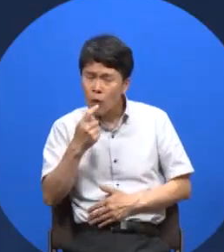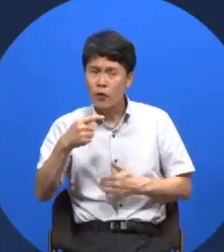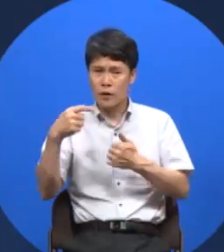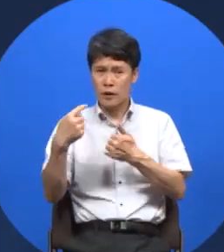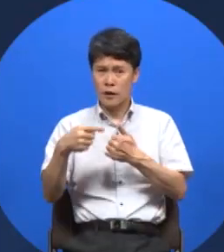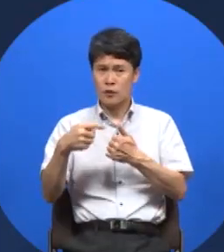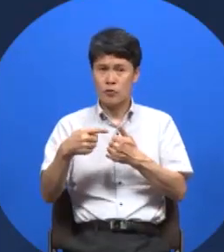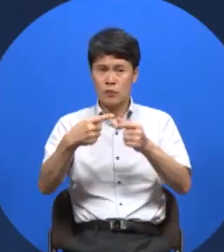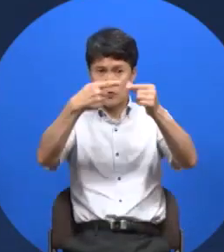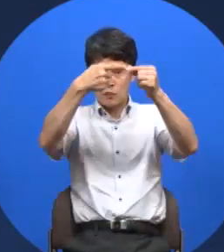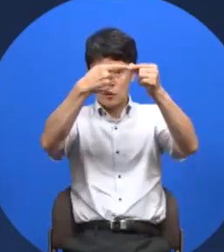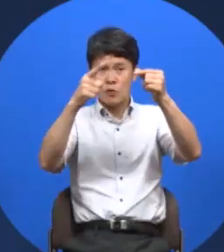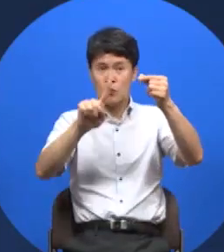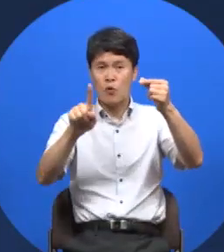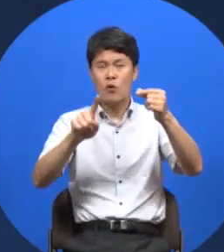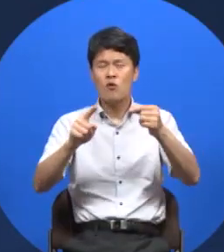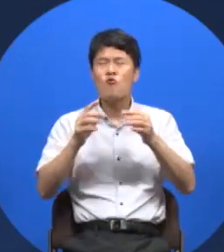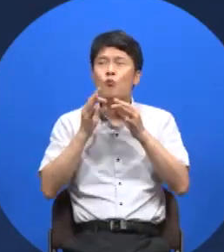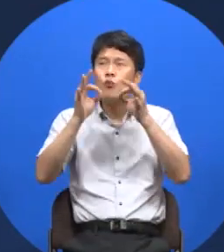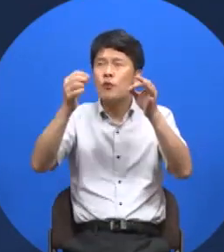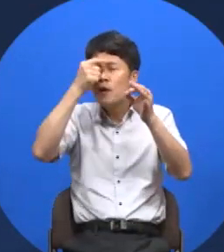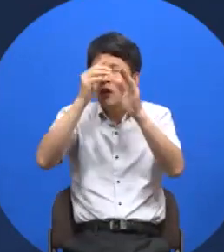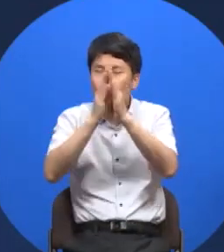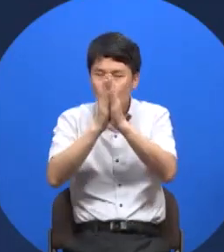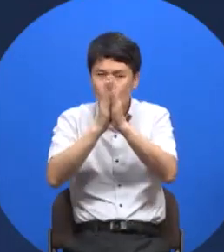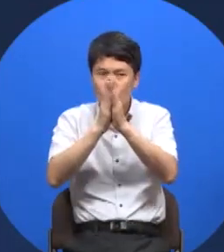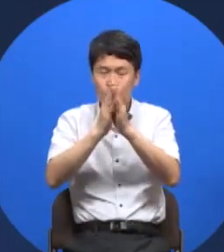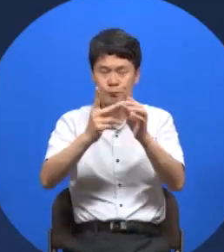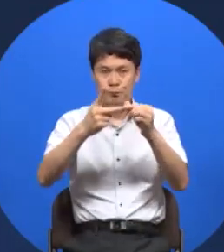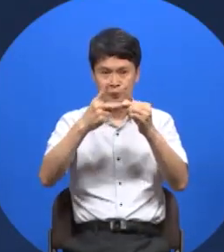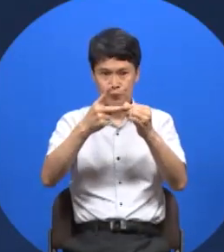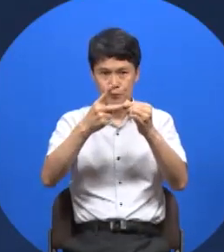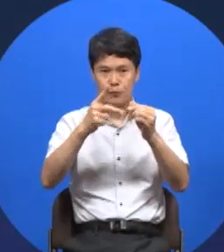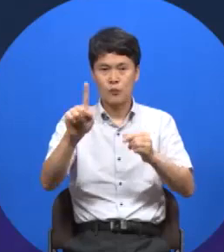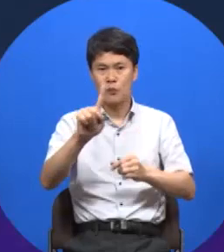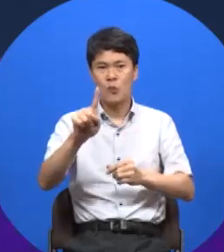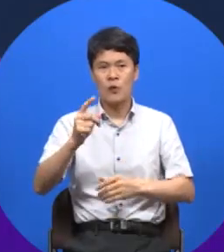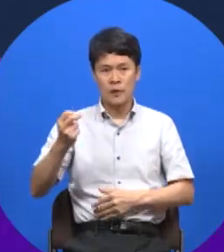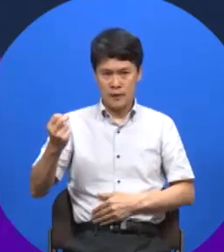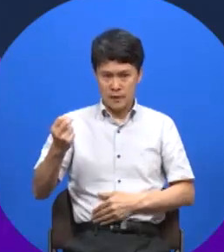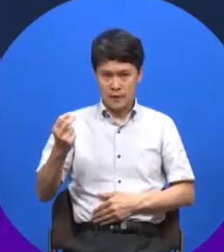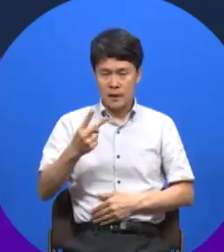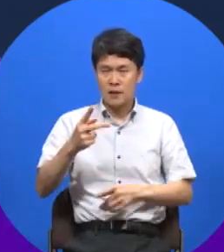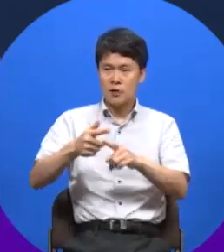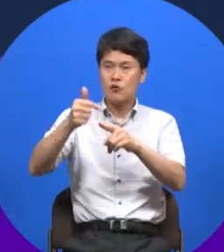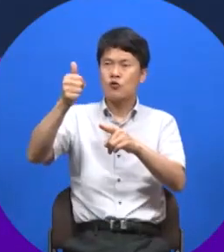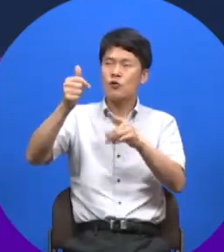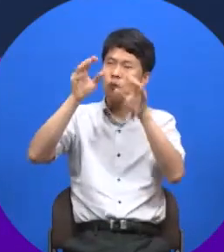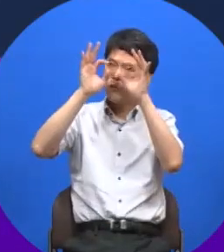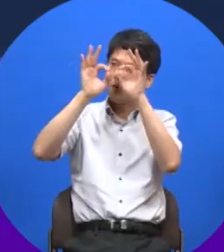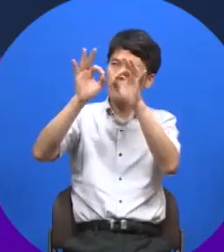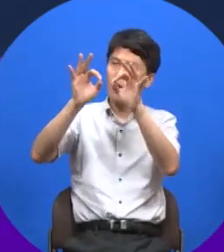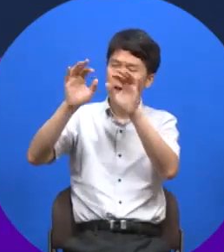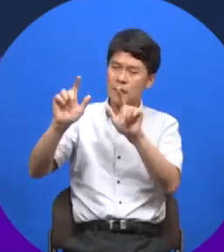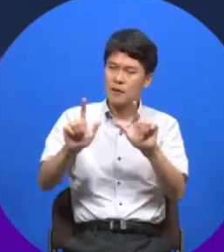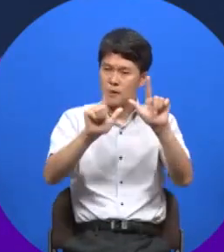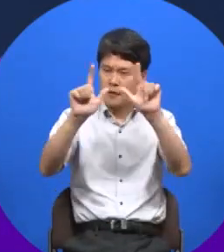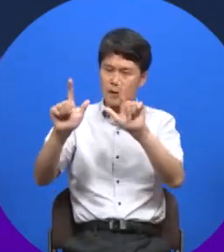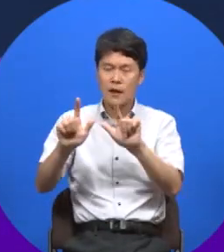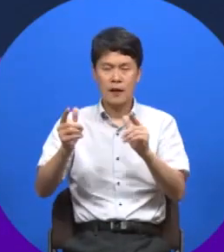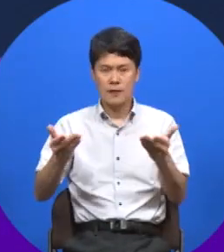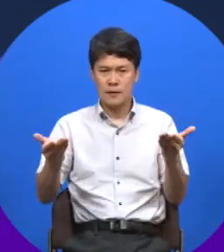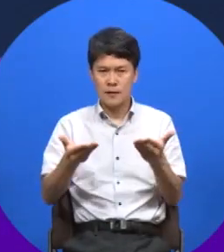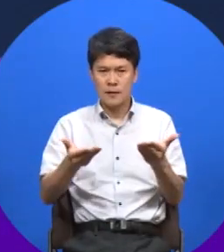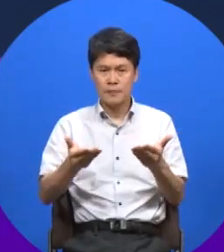레슨, 첫째, 부르짖음의 기도. 둘째, 다시 주를 바라보고 살아가는